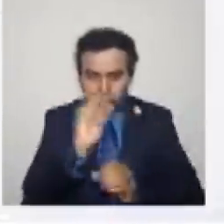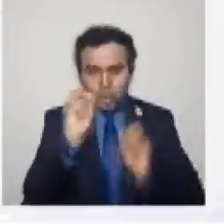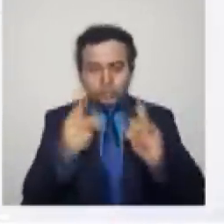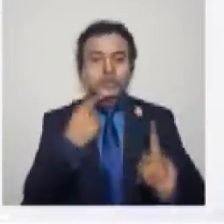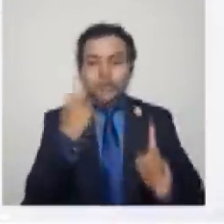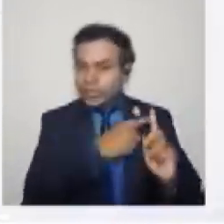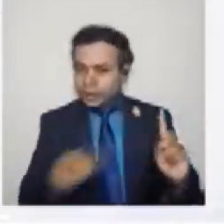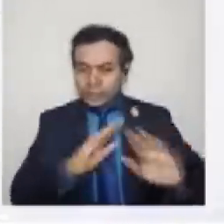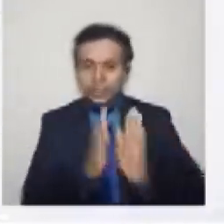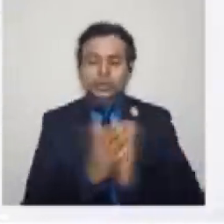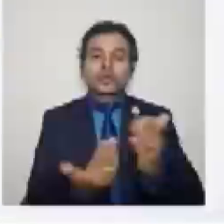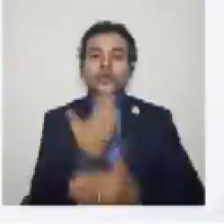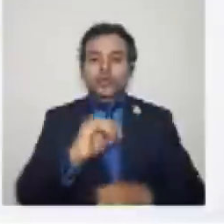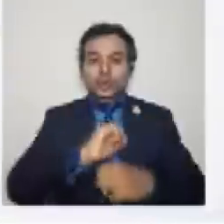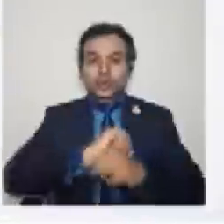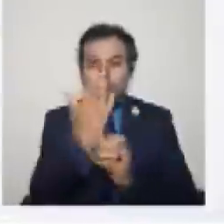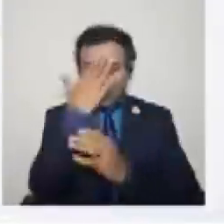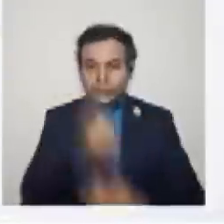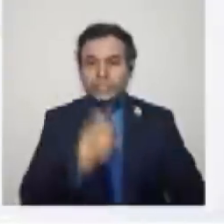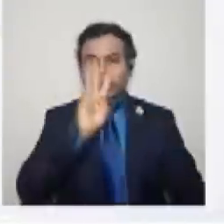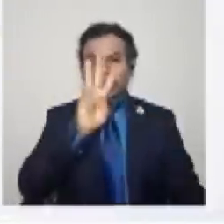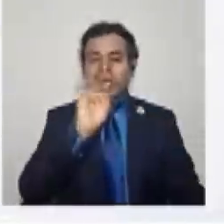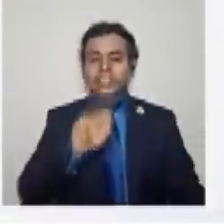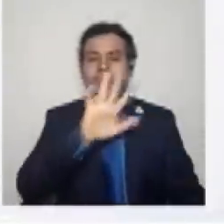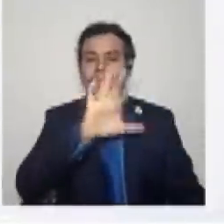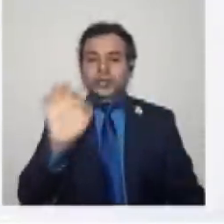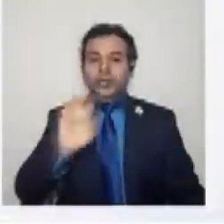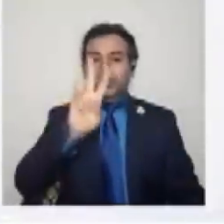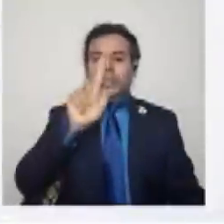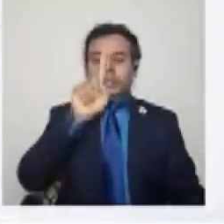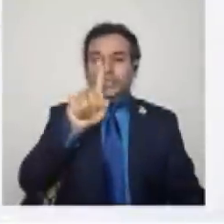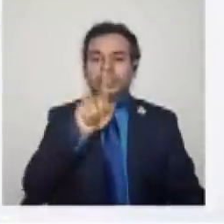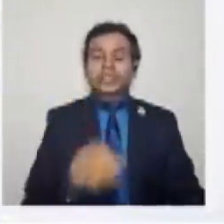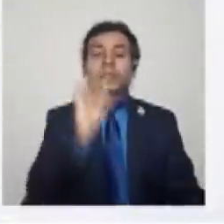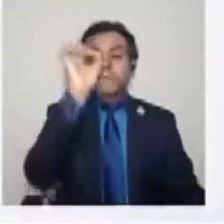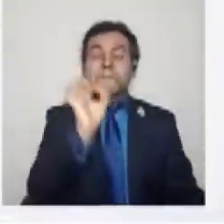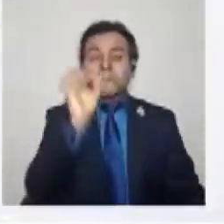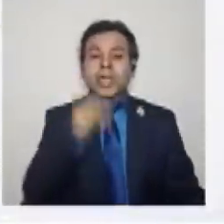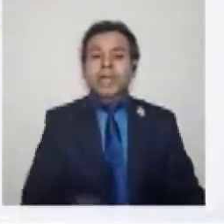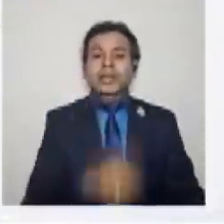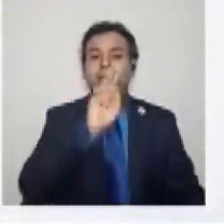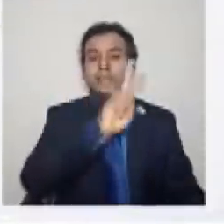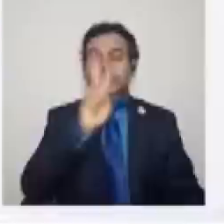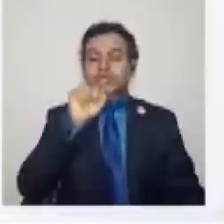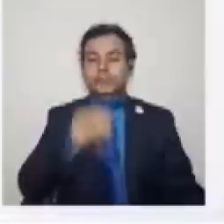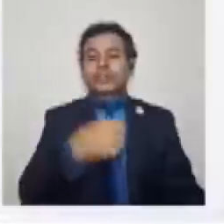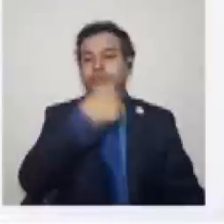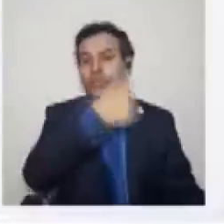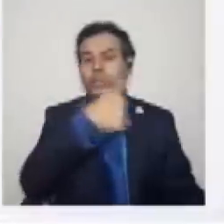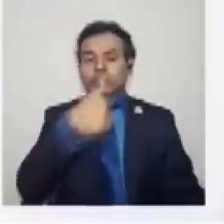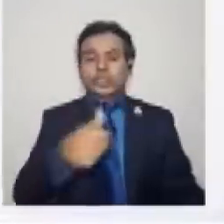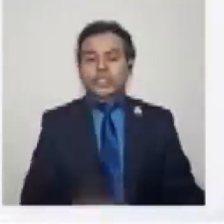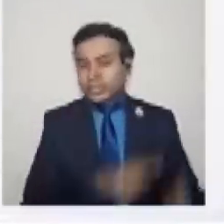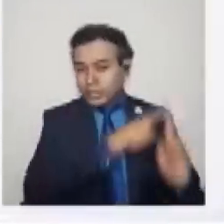6,12,164টি নমুনা এবং গত 24 ঘন্টায় যা পরীক্ষা হয়েছে তাতে শনাক্ত হয়েছে 3,531 জন। শনাক্তের